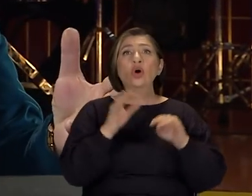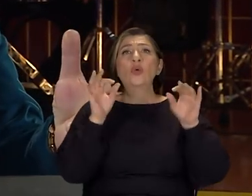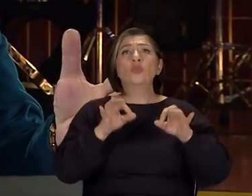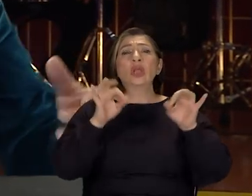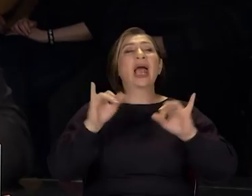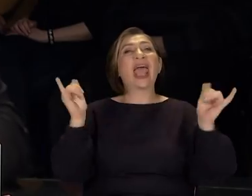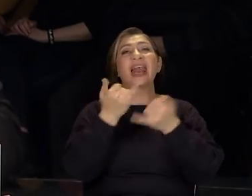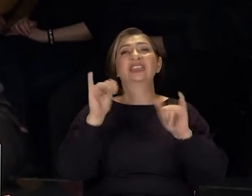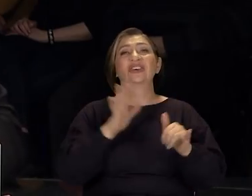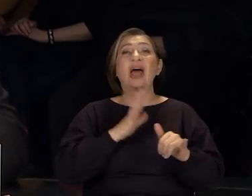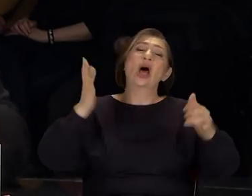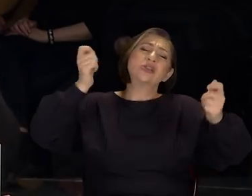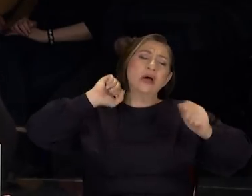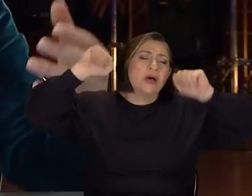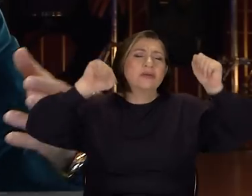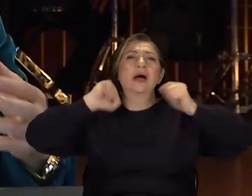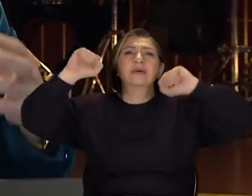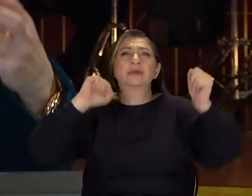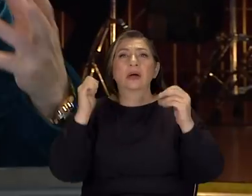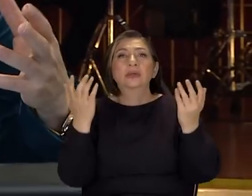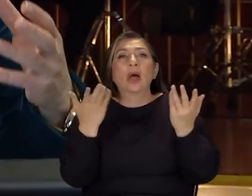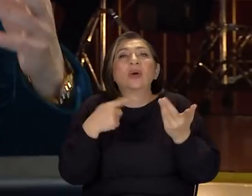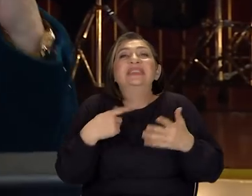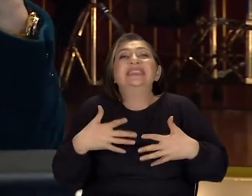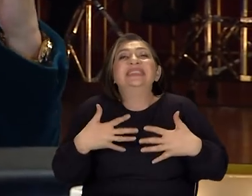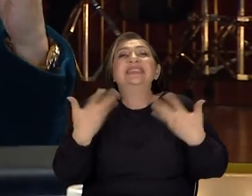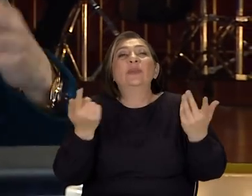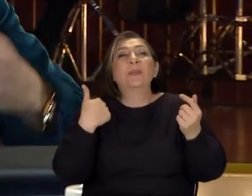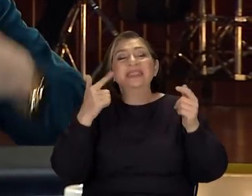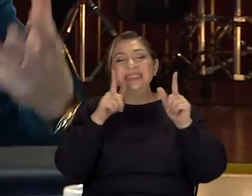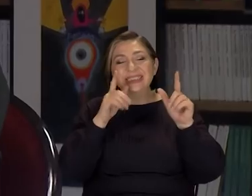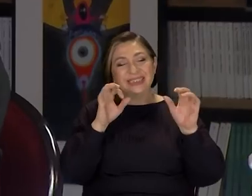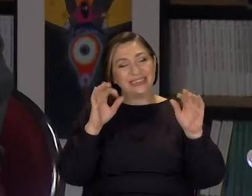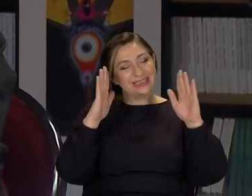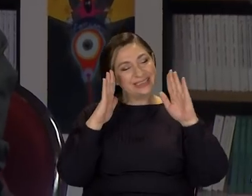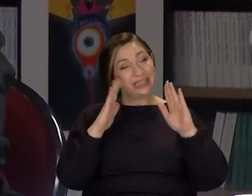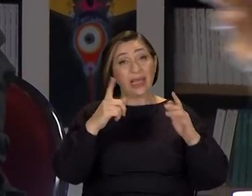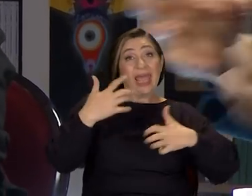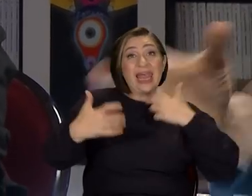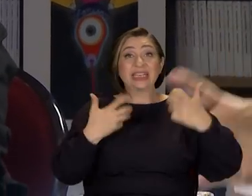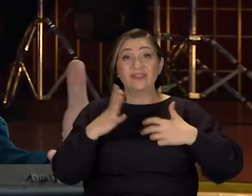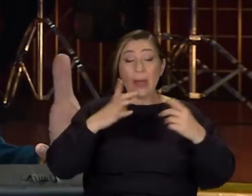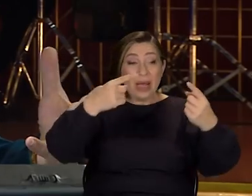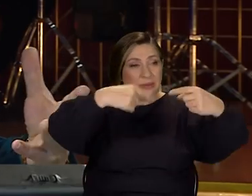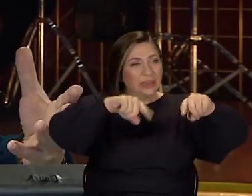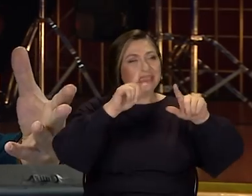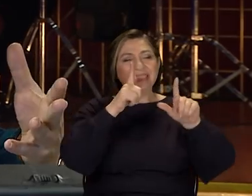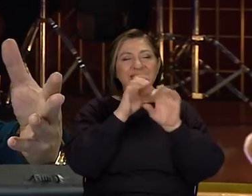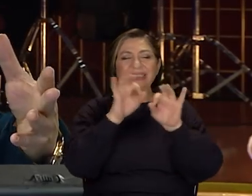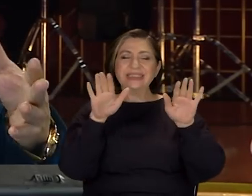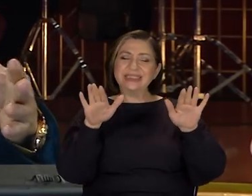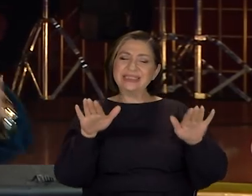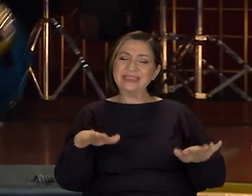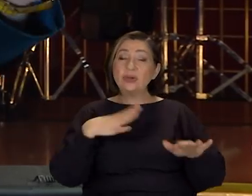Mutlaka eğlence var. Haddir. Ya onu istemiyorsun. Biraz sükunet. Ya senin adrenalinin var ama etrafta sükunet istiyorsun.